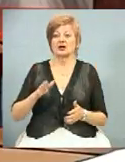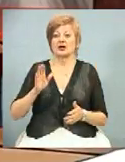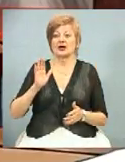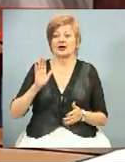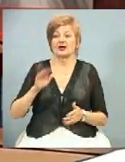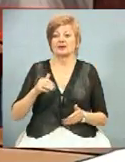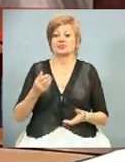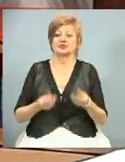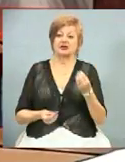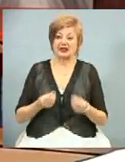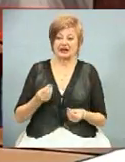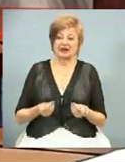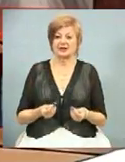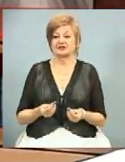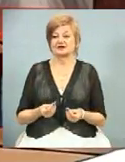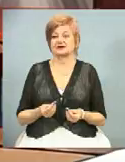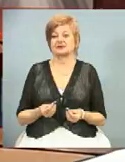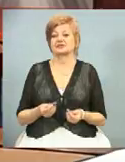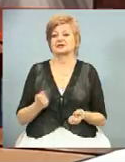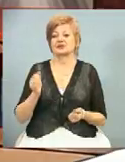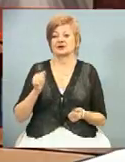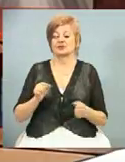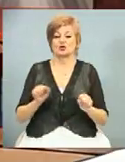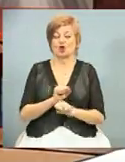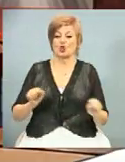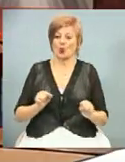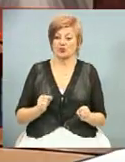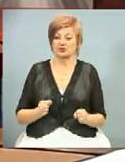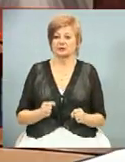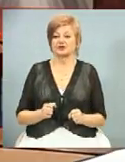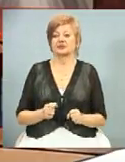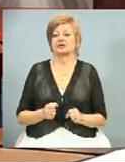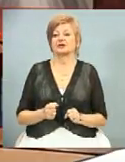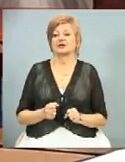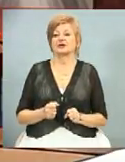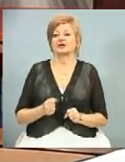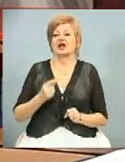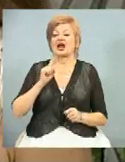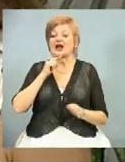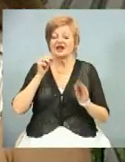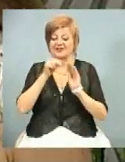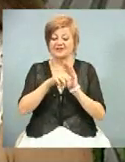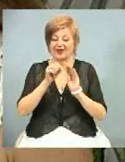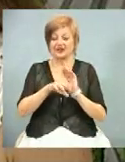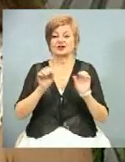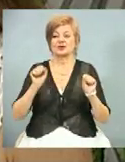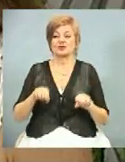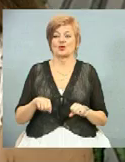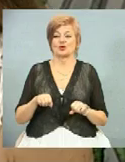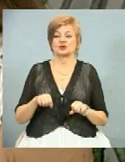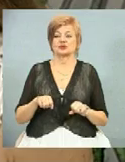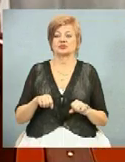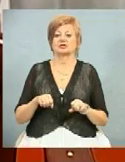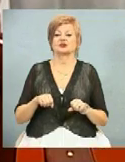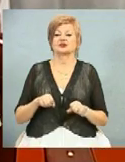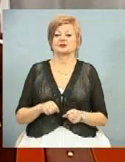і ми битися. Та можна лопати, туди положити цукерки, надути, а